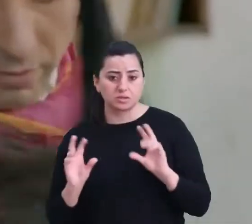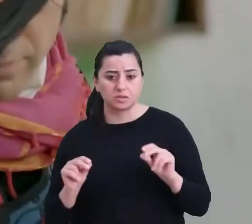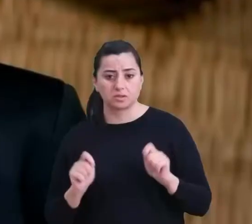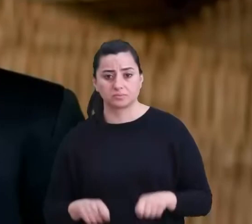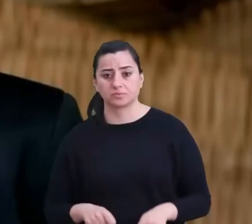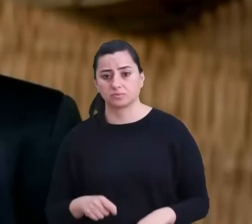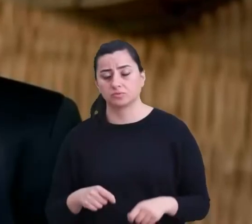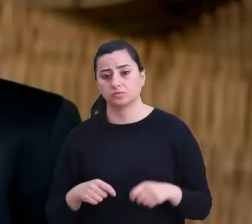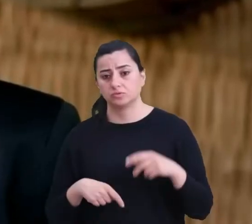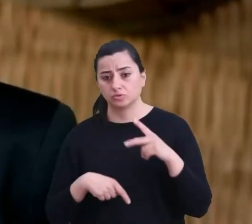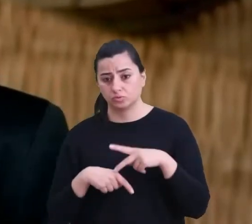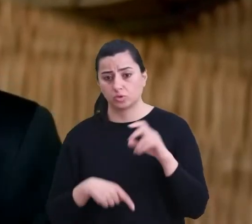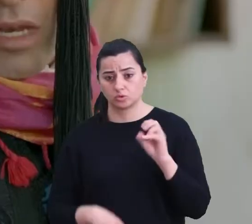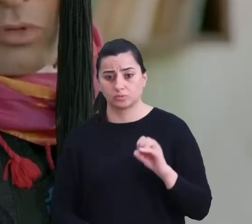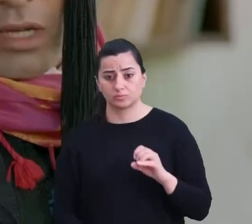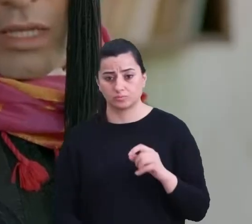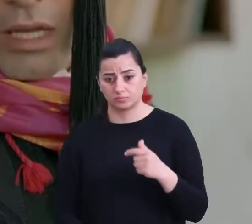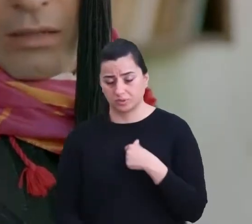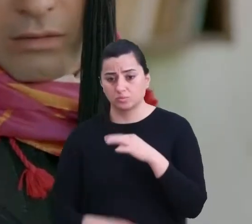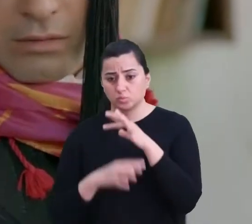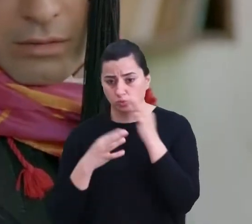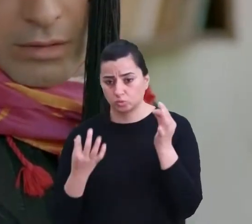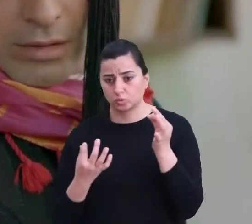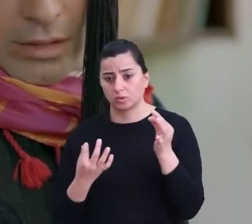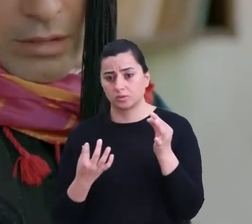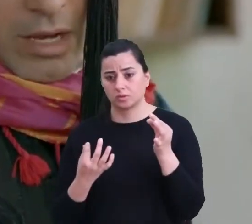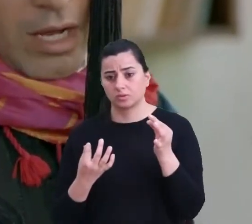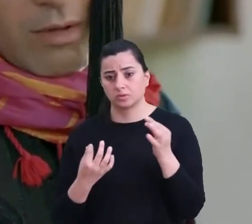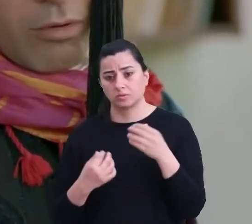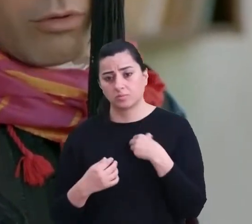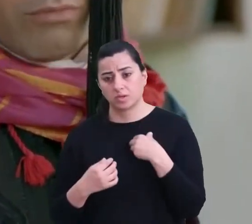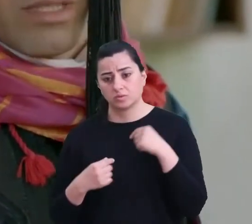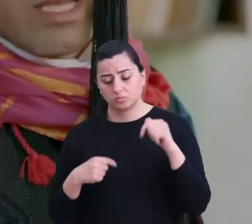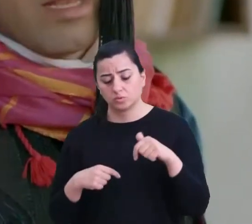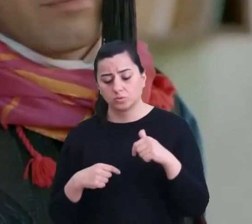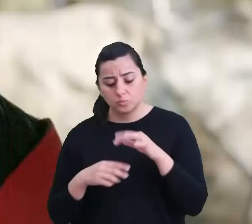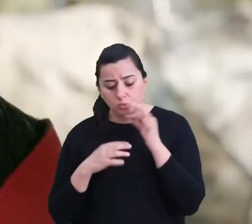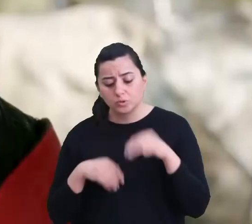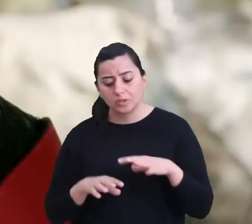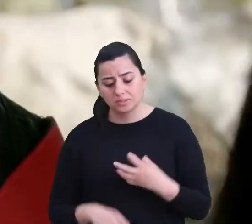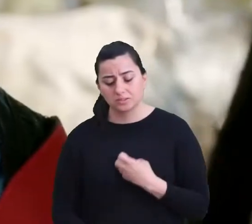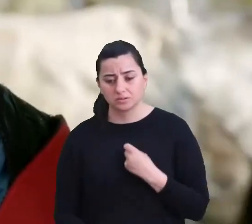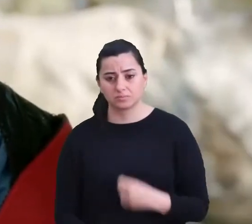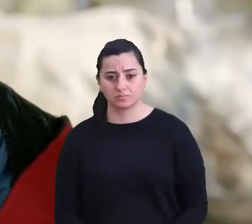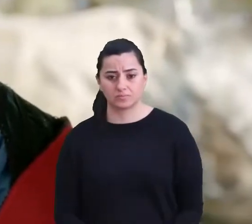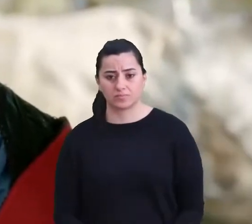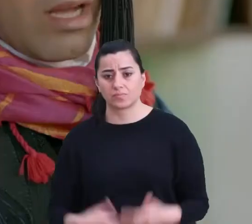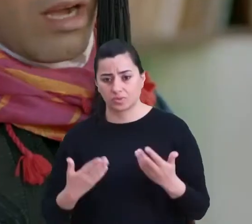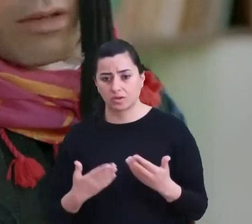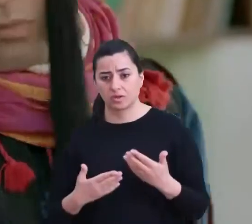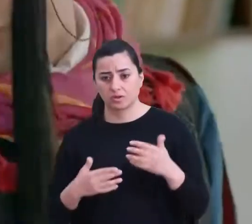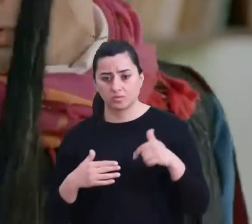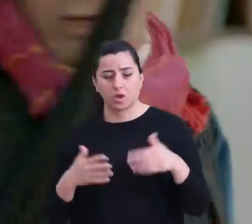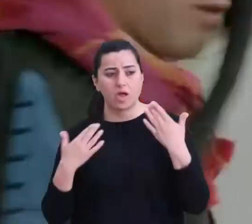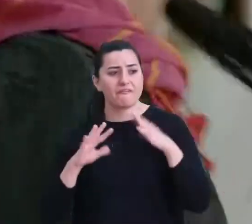Zümrüt hocam. Püskülü savurup gitti. Bana müsaade. Ben galiba bugün günümde değilim. Zaten